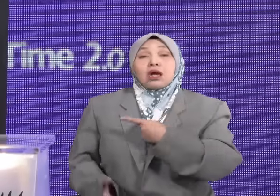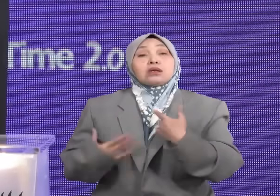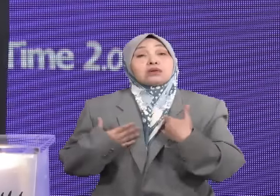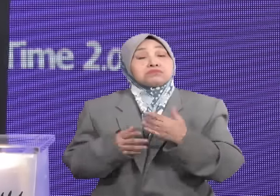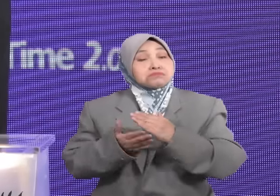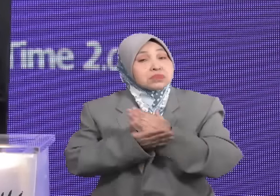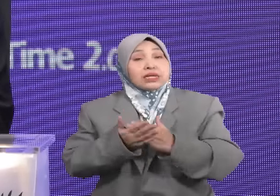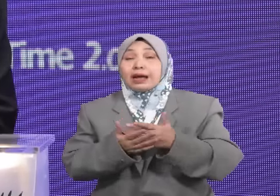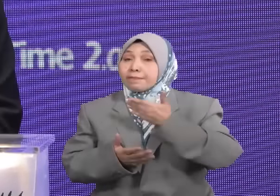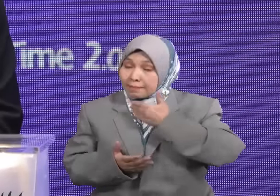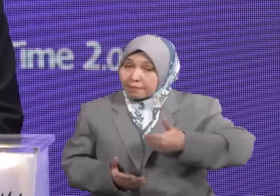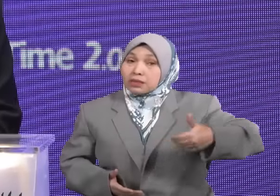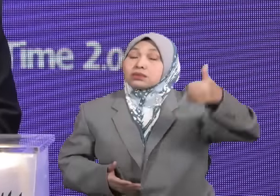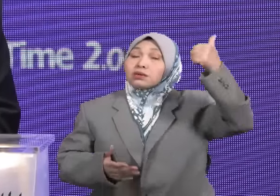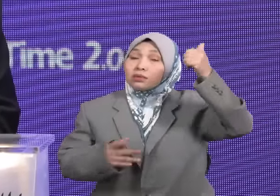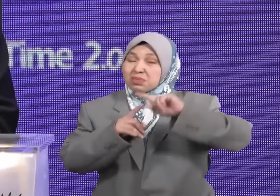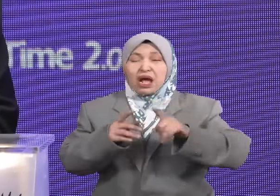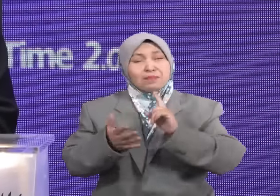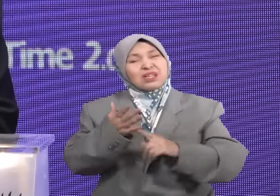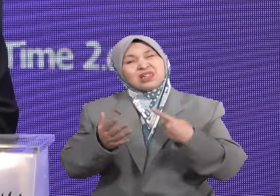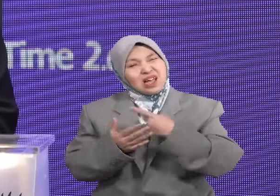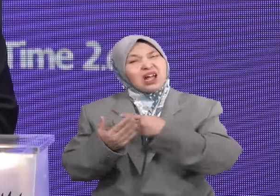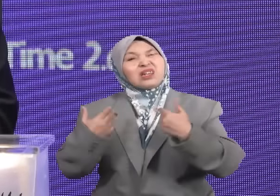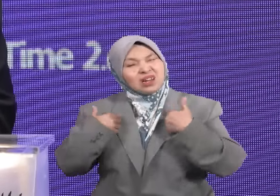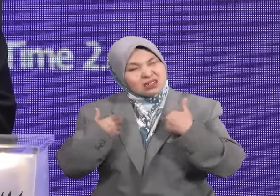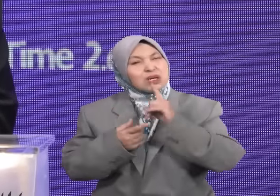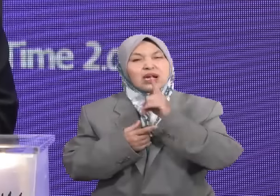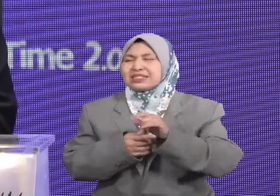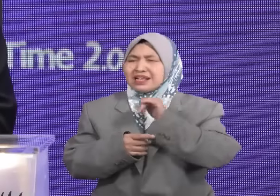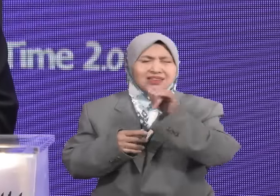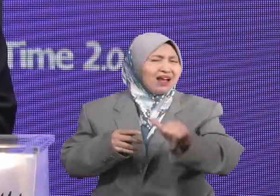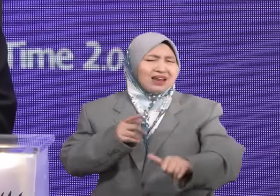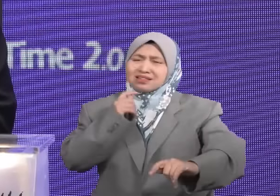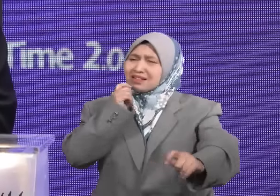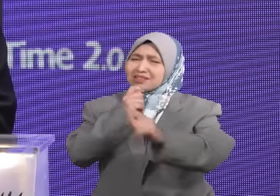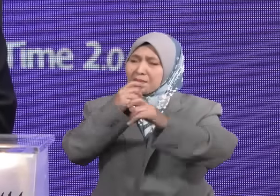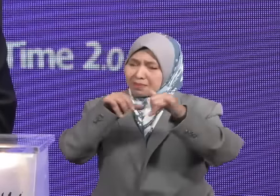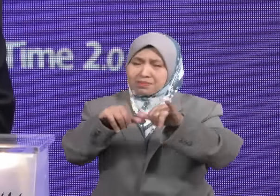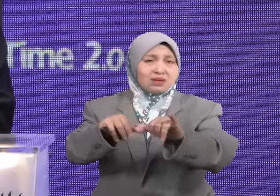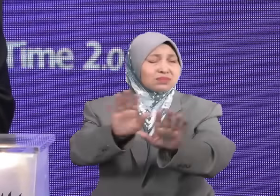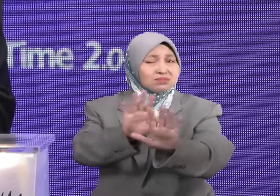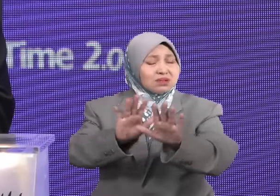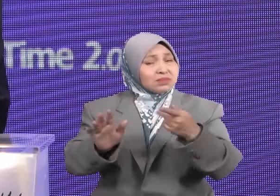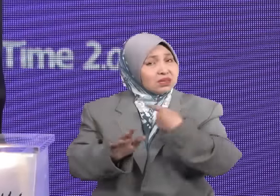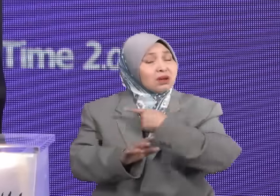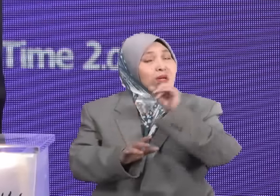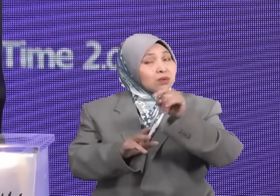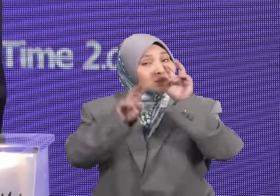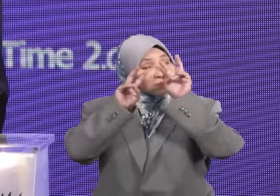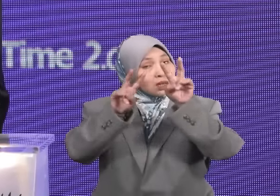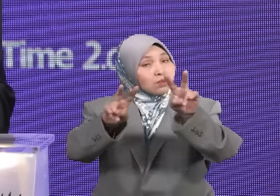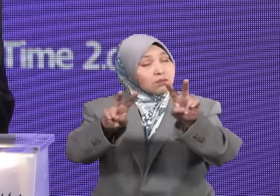yang lebih. Padahal apa? Apa yang kita ada ini sebenarnya tidak kekal. Kita perlu melihat bahawa